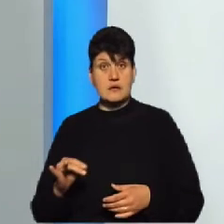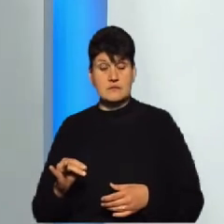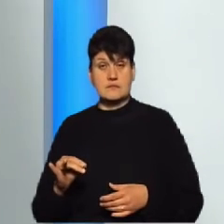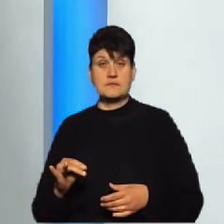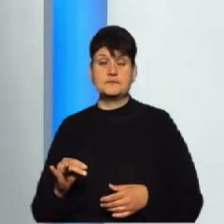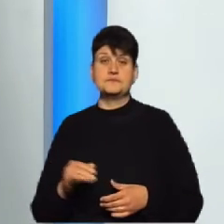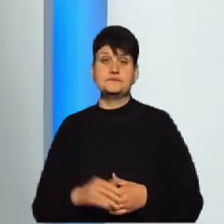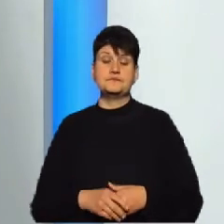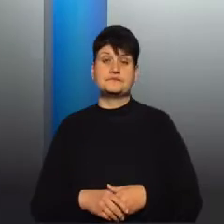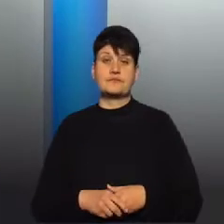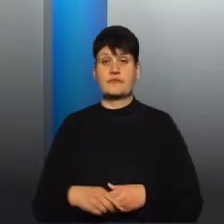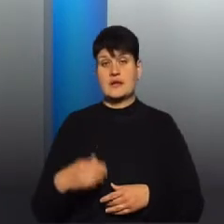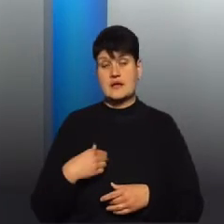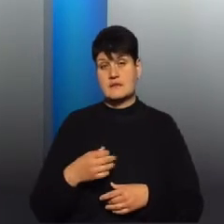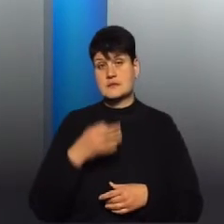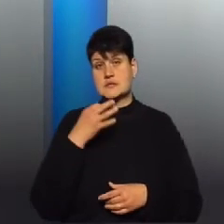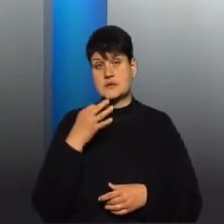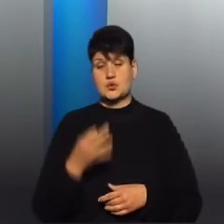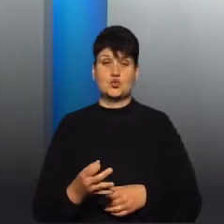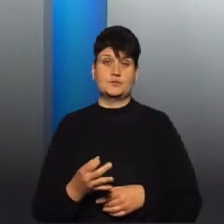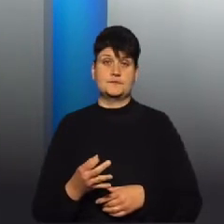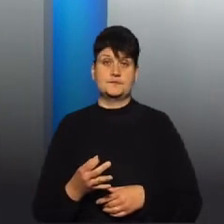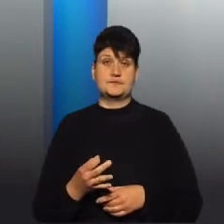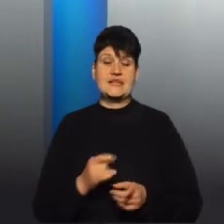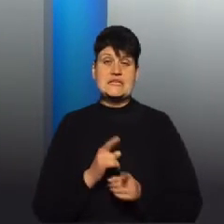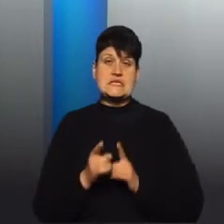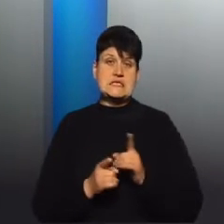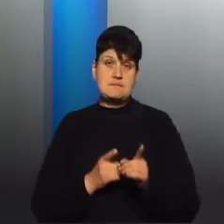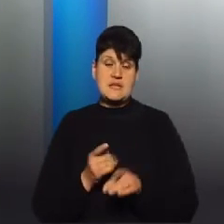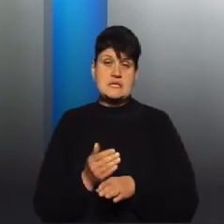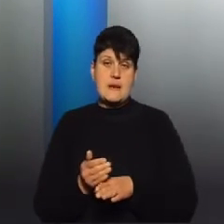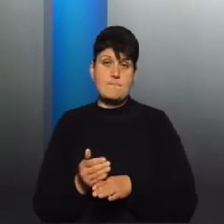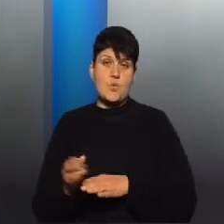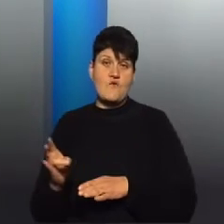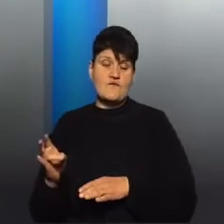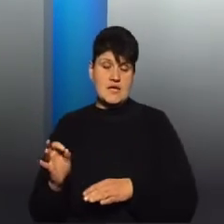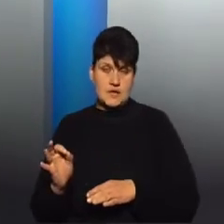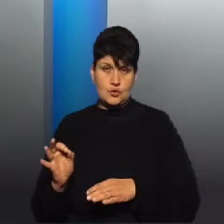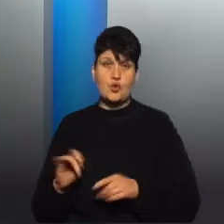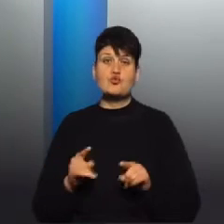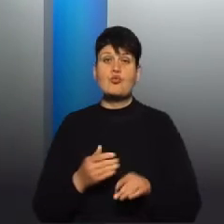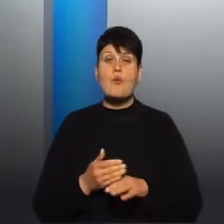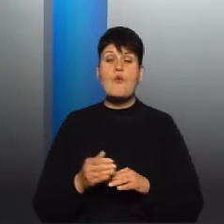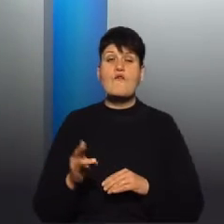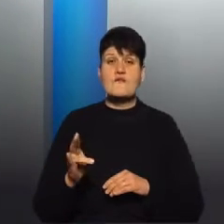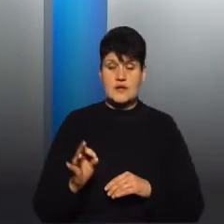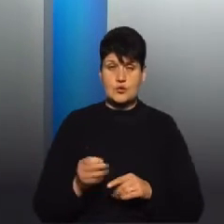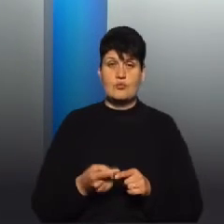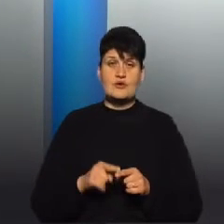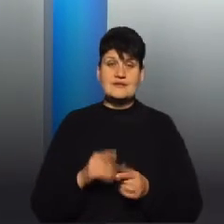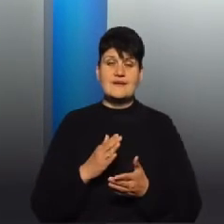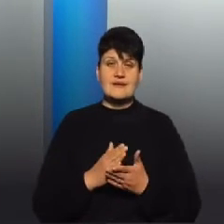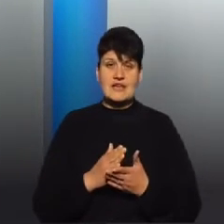що змінюється, але повільно. Але чому повільно? Тому що це закладено в самій природі. Це